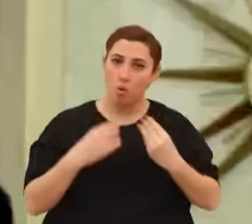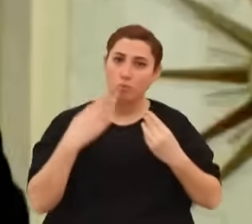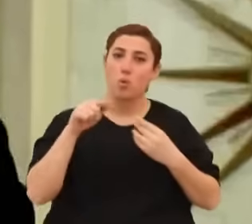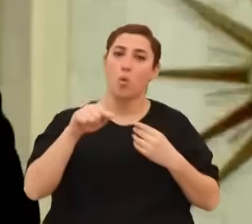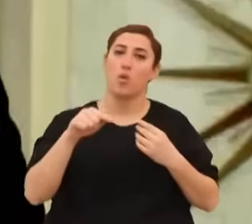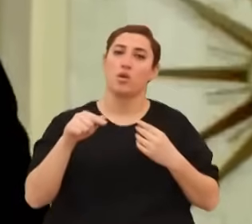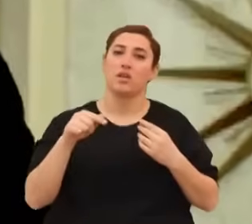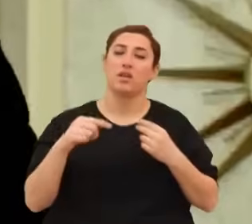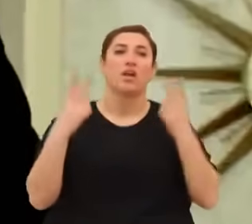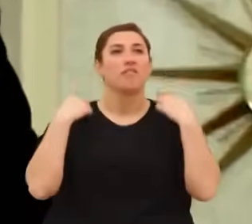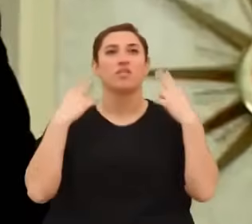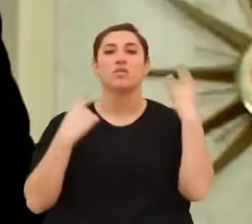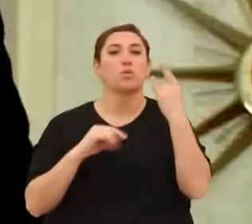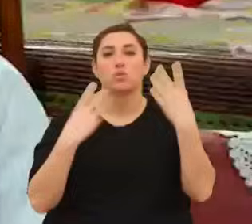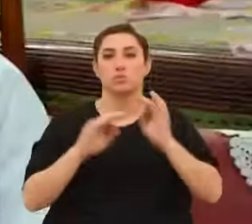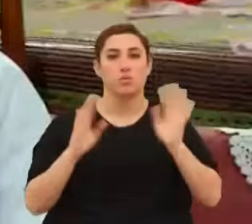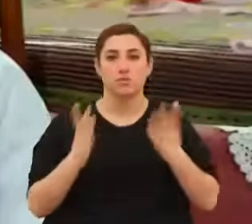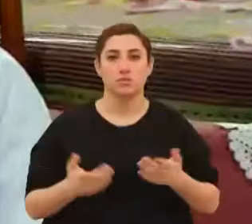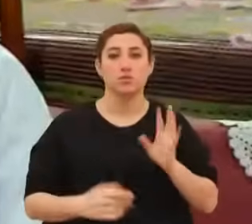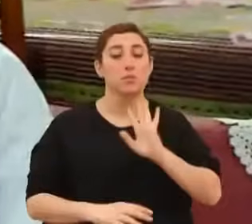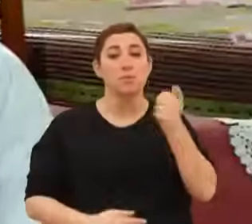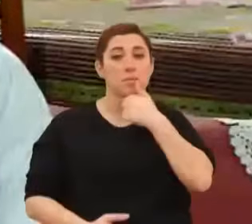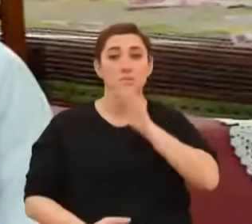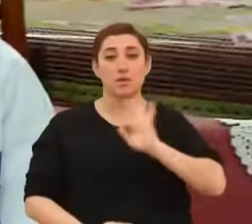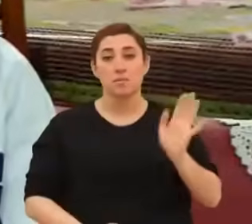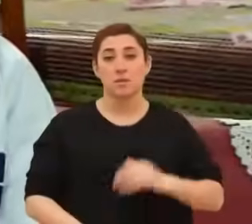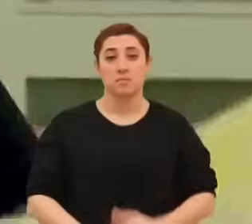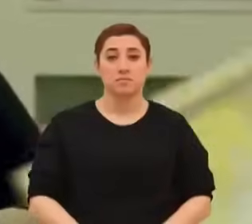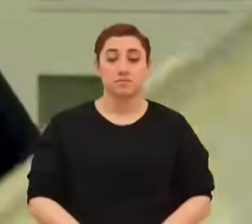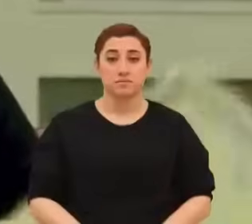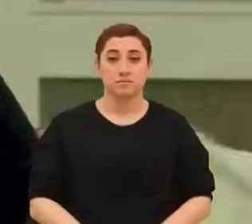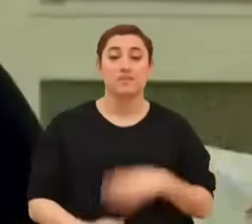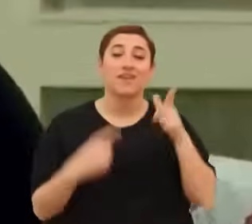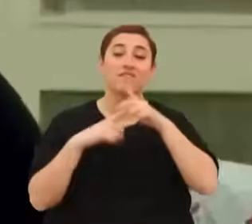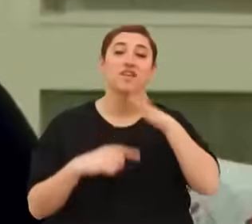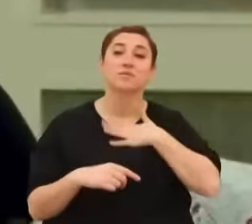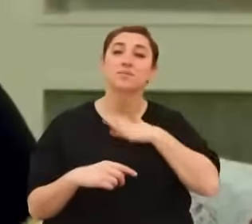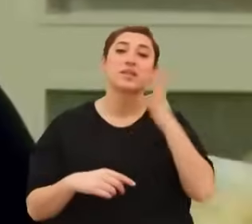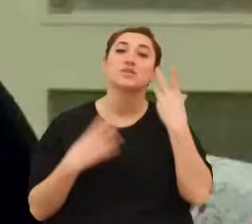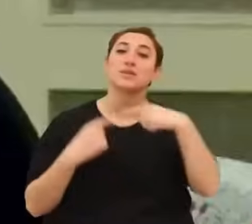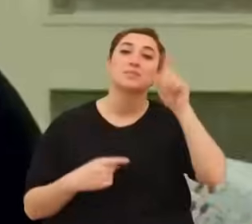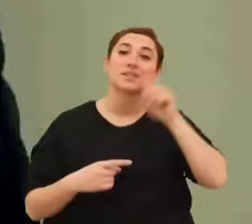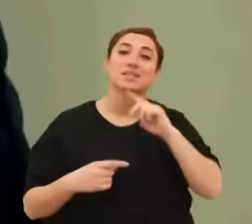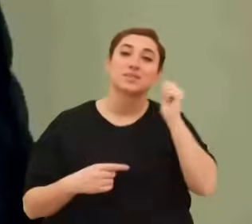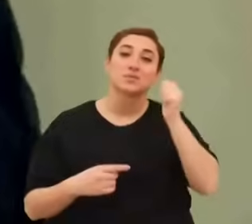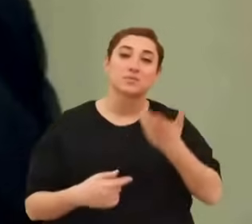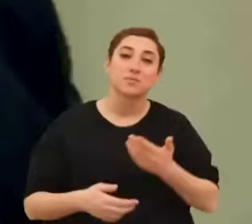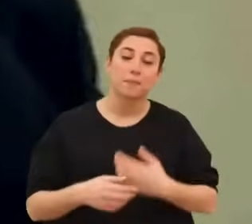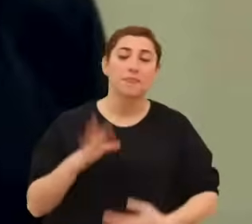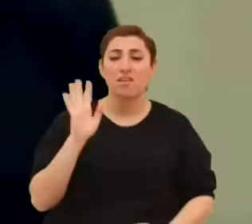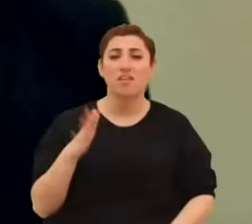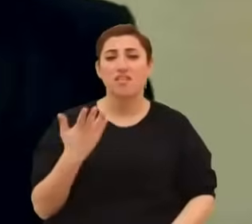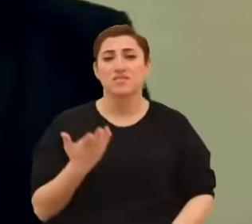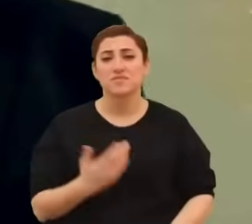Öyle zibidi zibidi dolaşılmaz ki orada da. Tamam baba, tamam. Fehmiciğim, nasıl geçti ilk gün? Ya